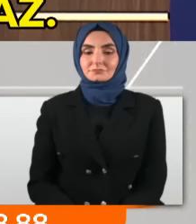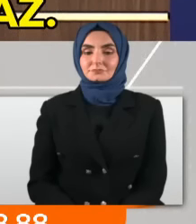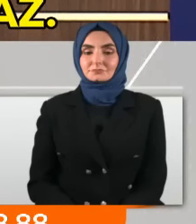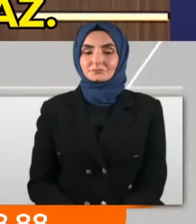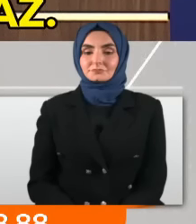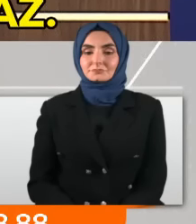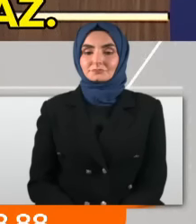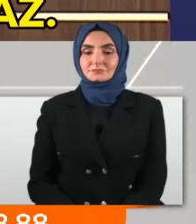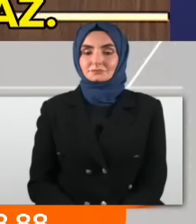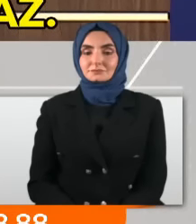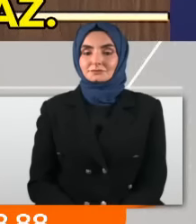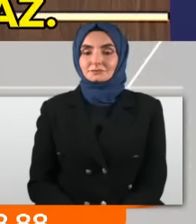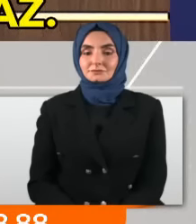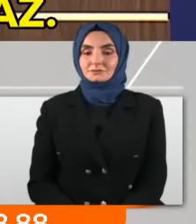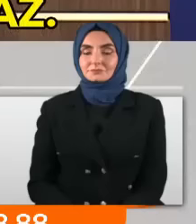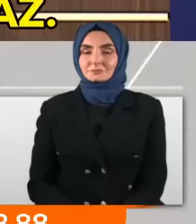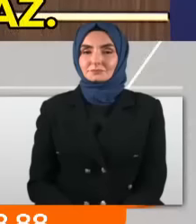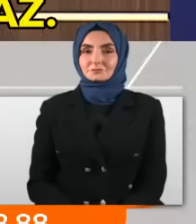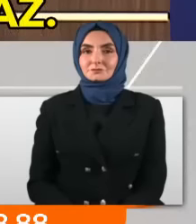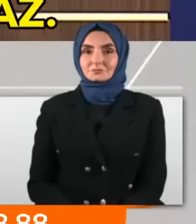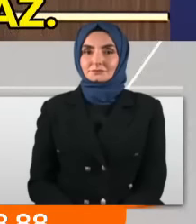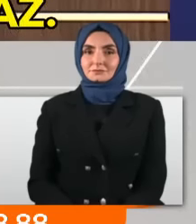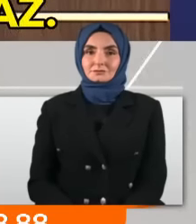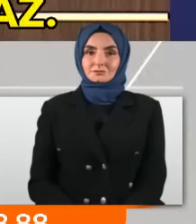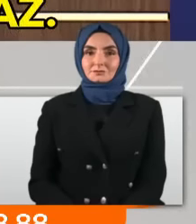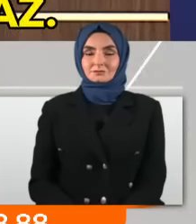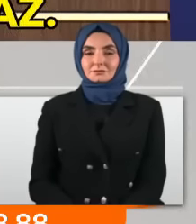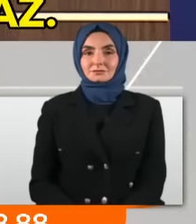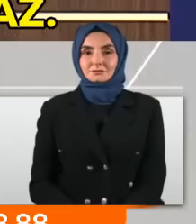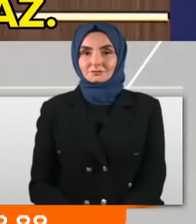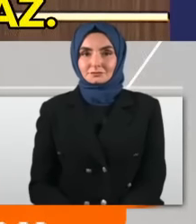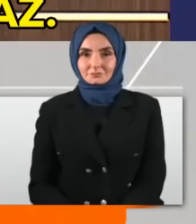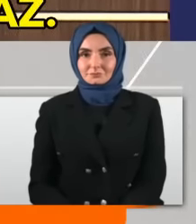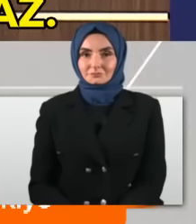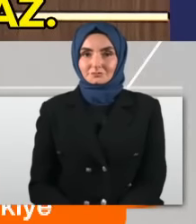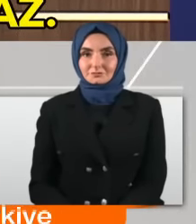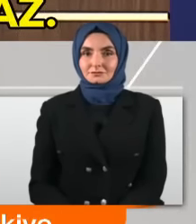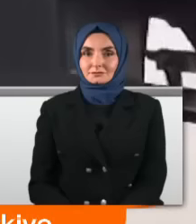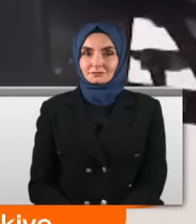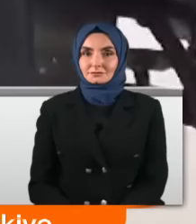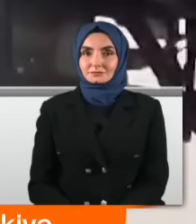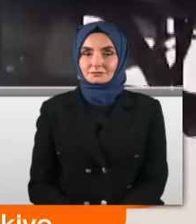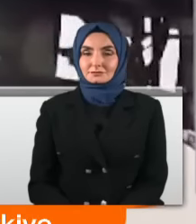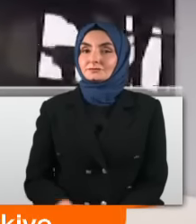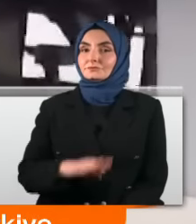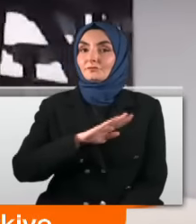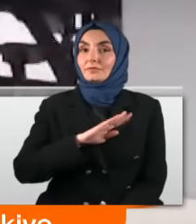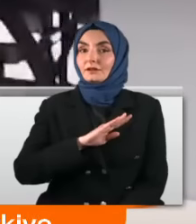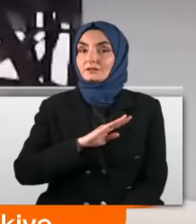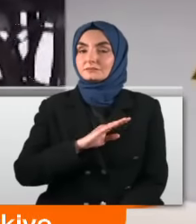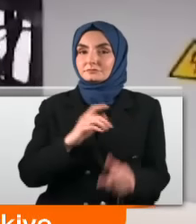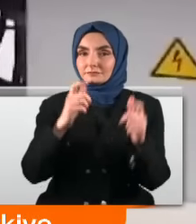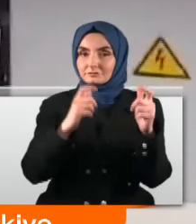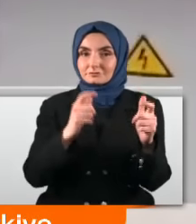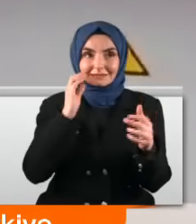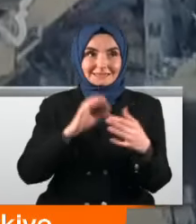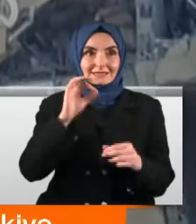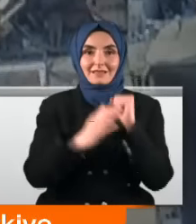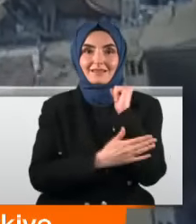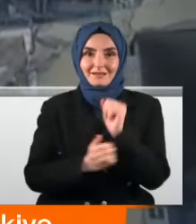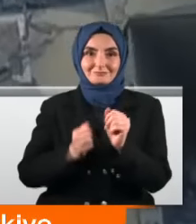boğuşan Gazze'lilere havadan yardım ulaştırma girişimimizi engellemesinin hiçbir bahanesi Olamaz. Gazze'ye insani yardımı